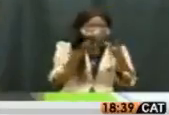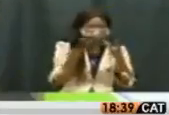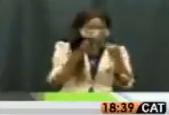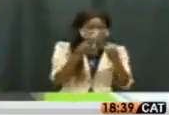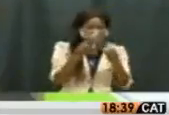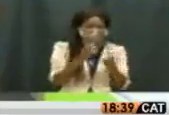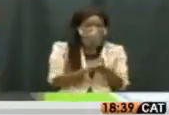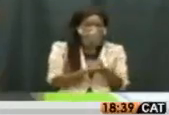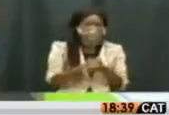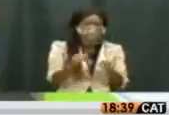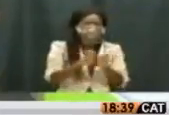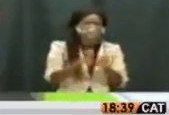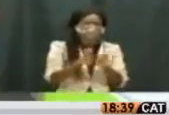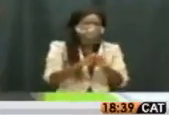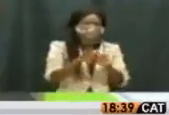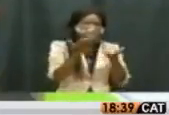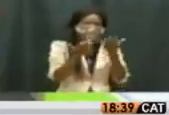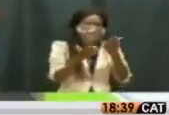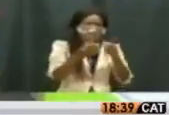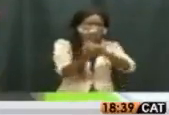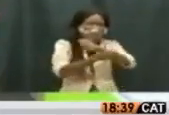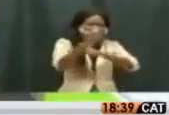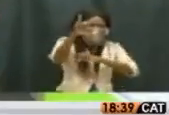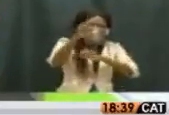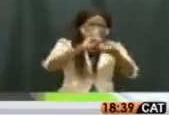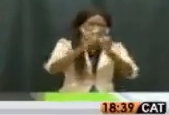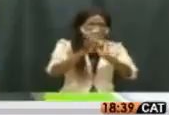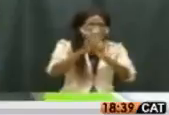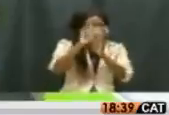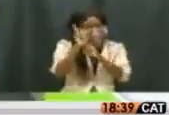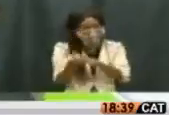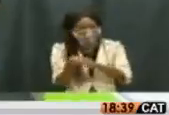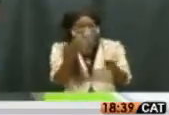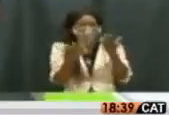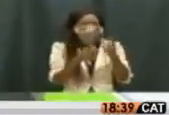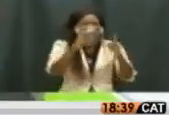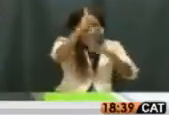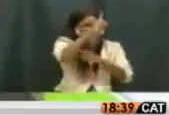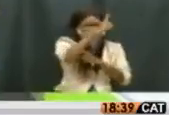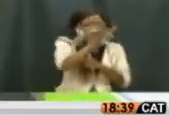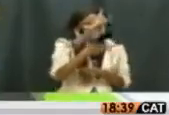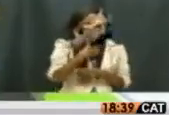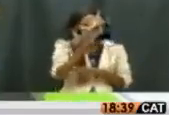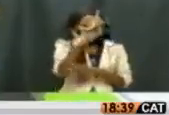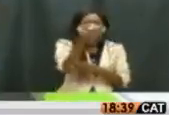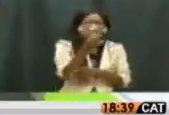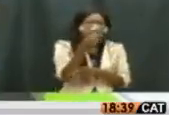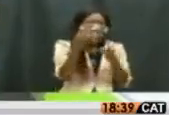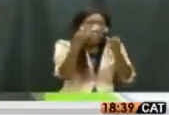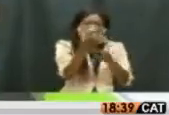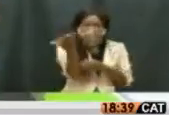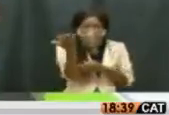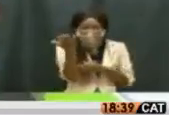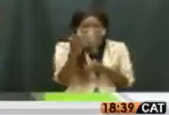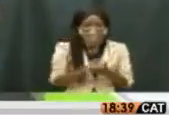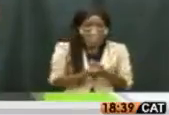wa mfumu mizi kakwa chitika maliro oka ya pari utenga otani kumba anthu amene wefe na ponzisa kuti na oso